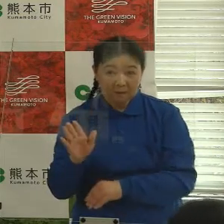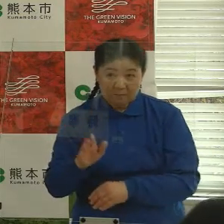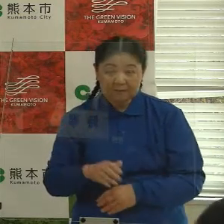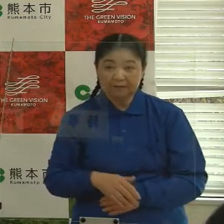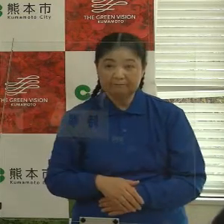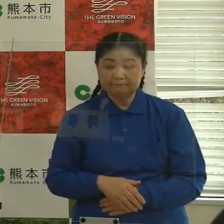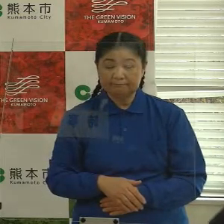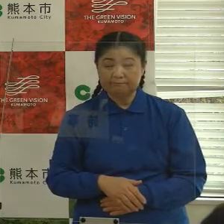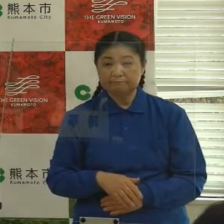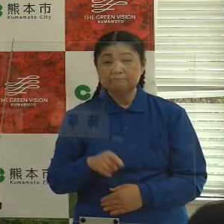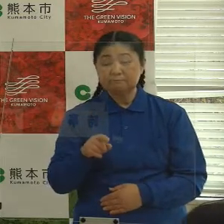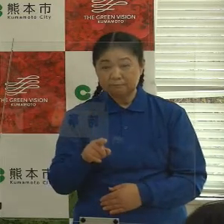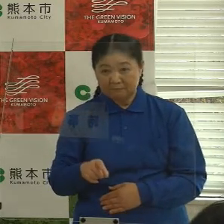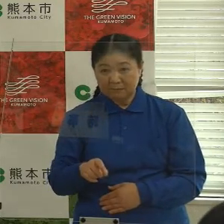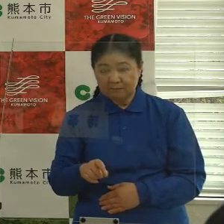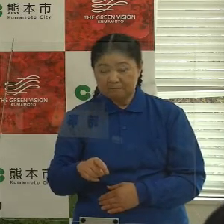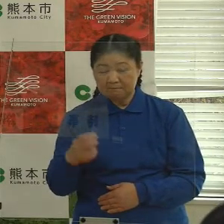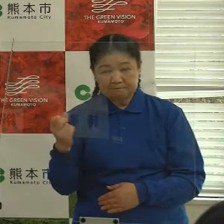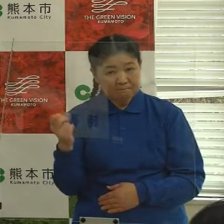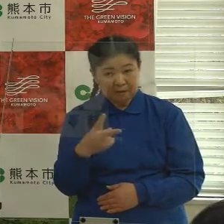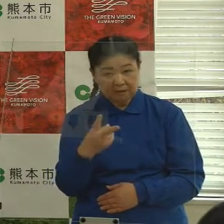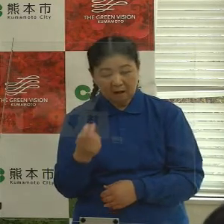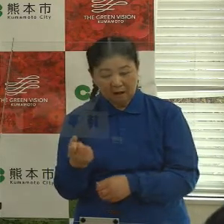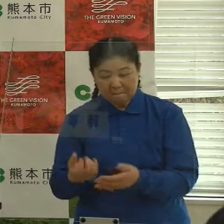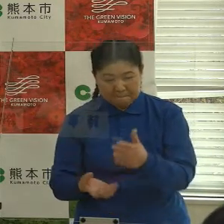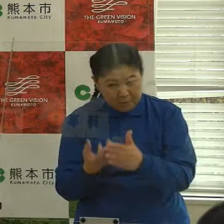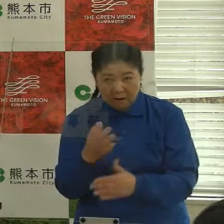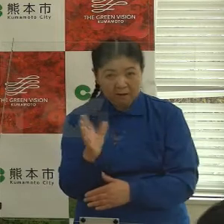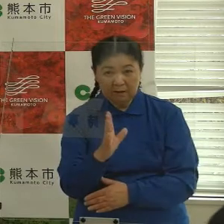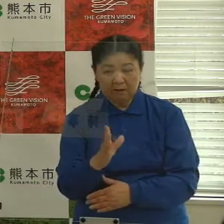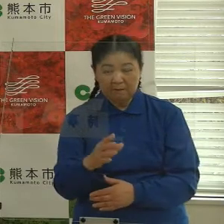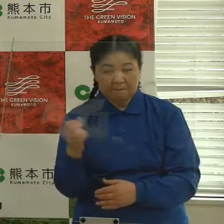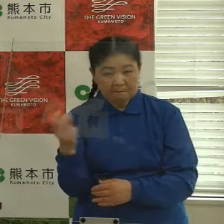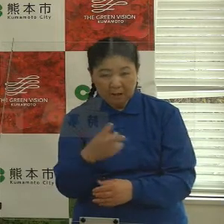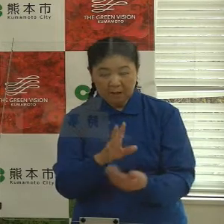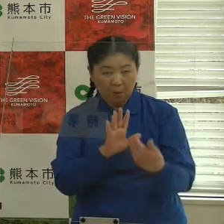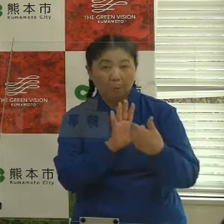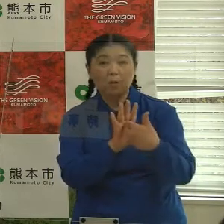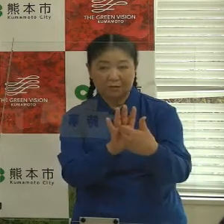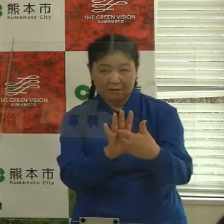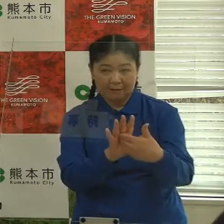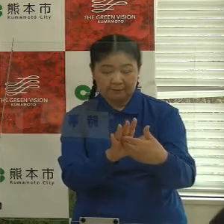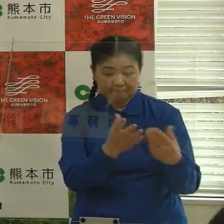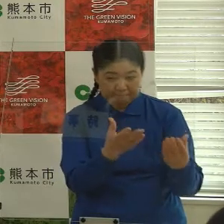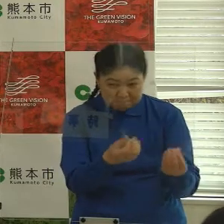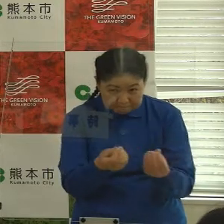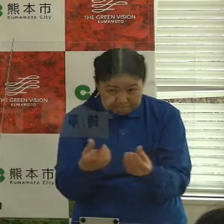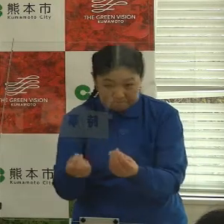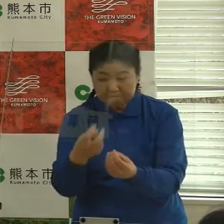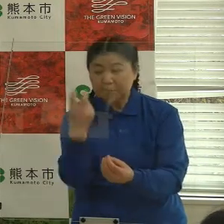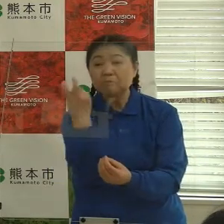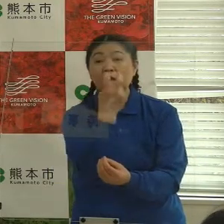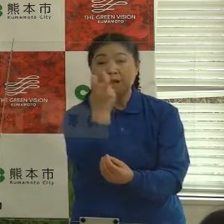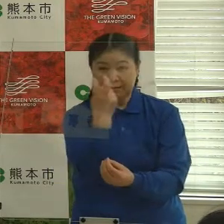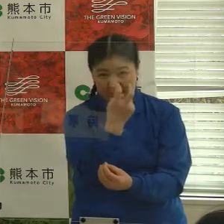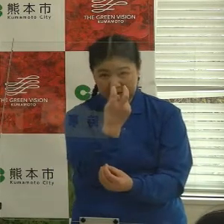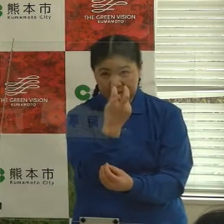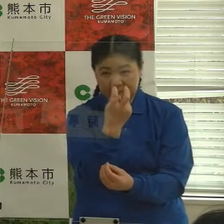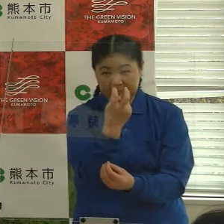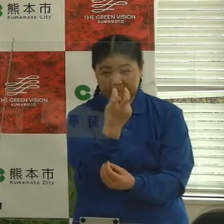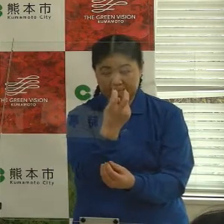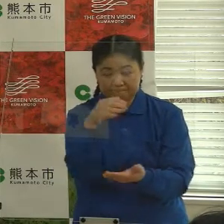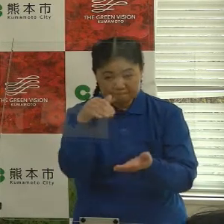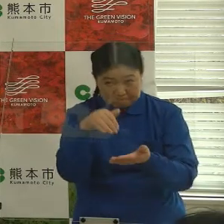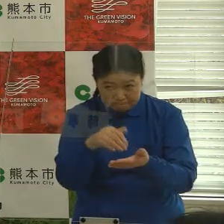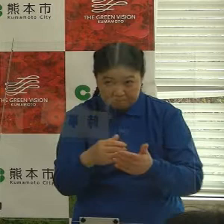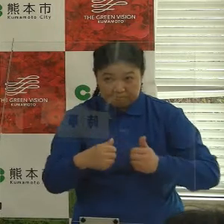して、このようなことが二度と起こらないよう再発防止と適正な管理に管